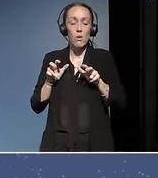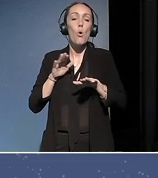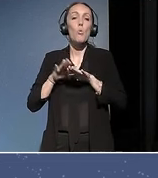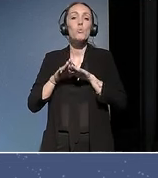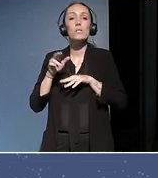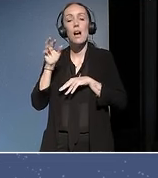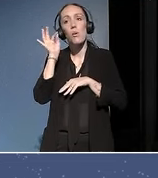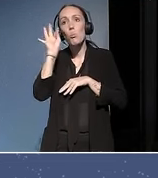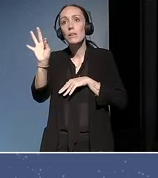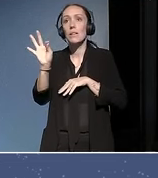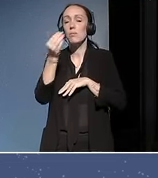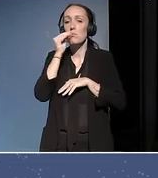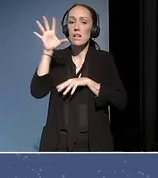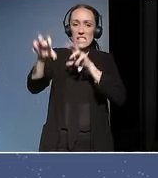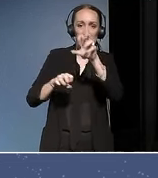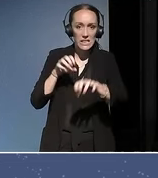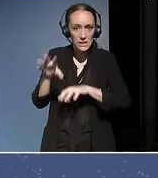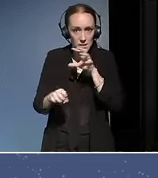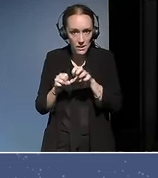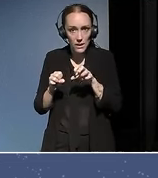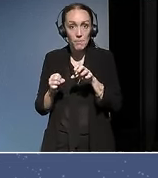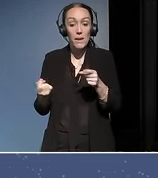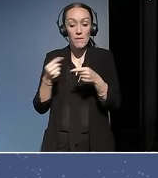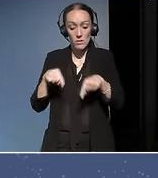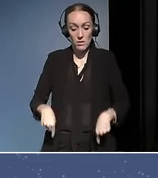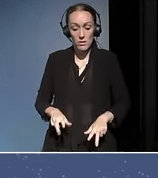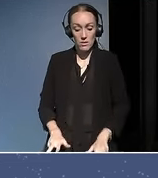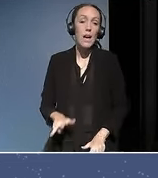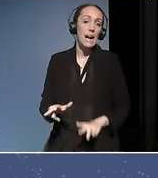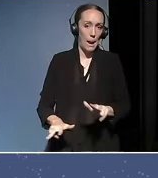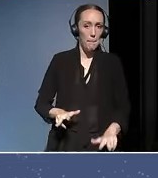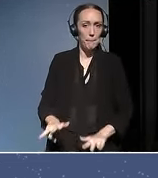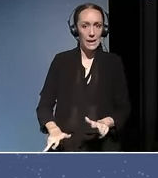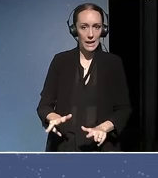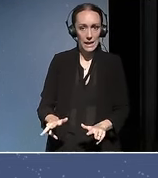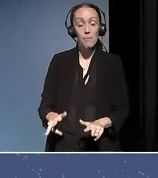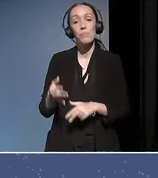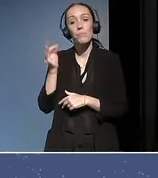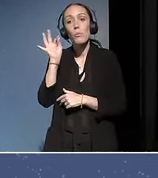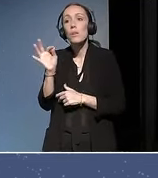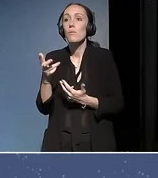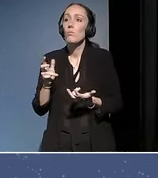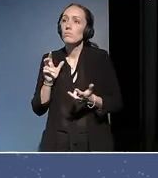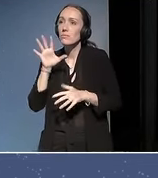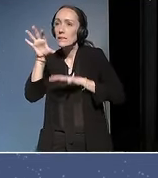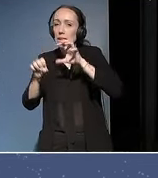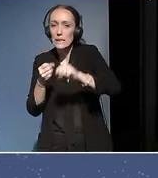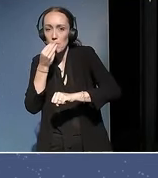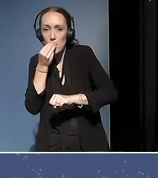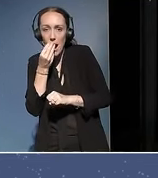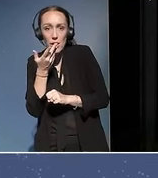usavano per catturare le prede E questa funzione di cattura è diventata sempre più importante Tant'è vero che gli arti anteriori si sono